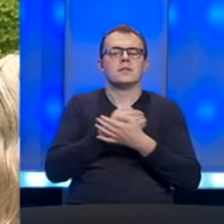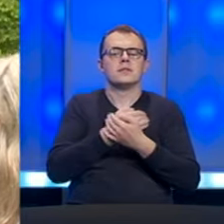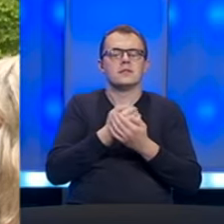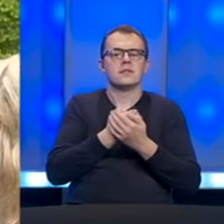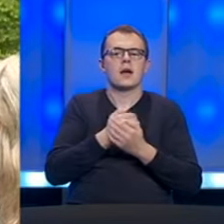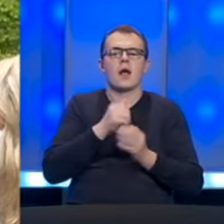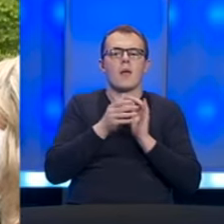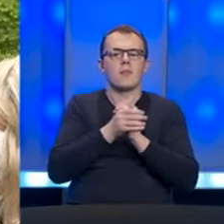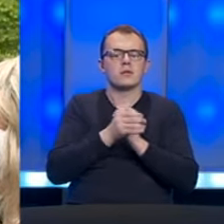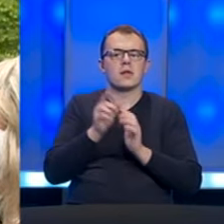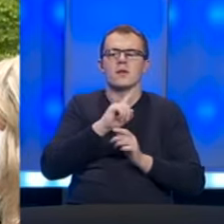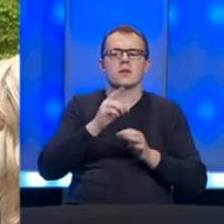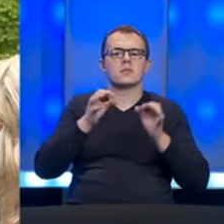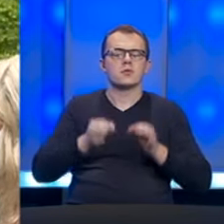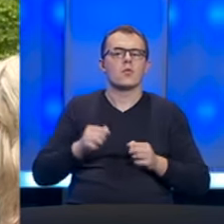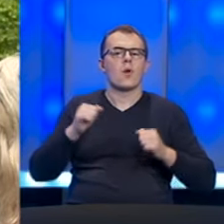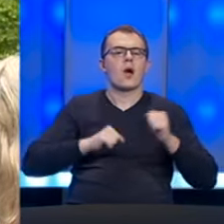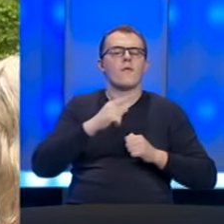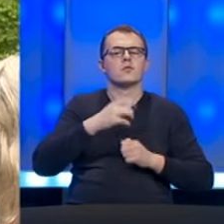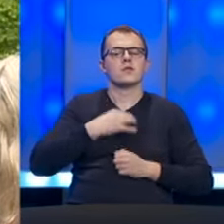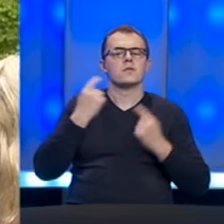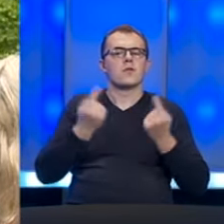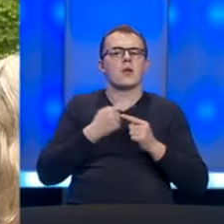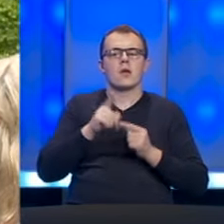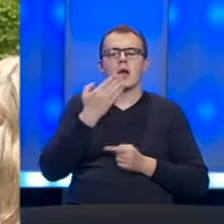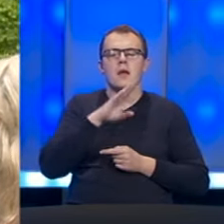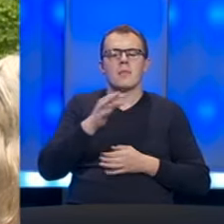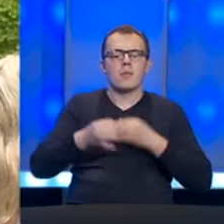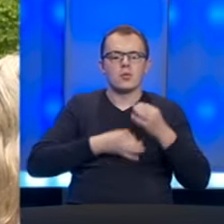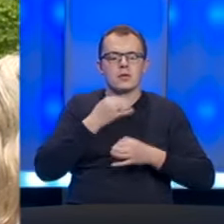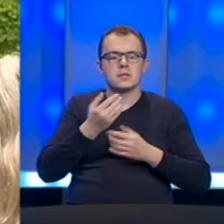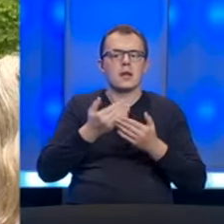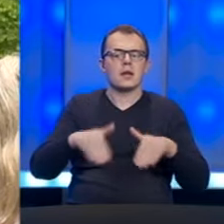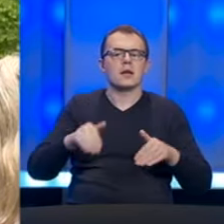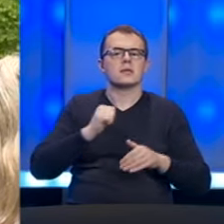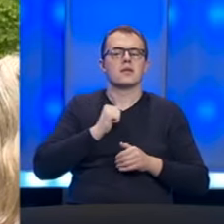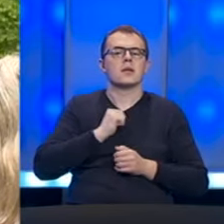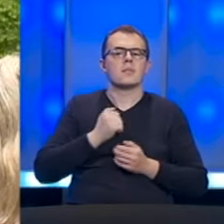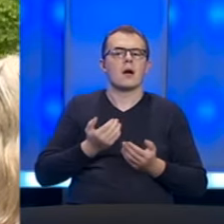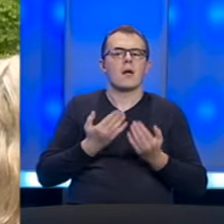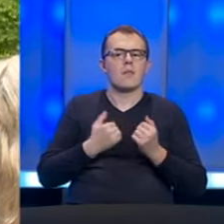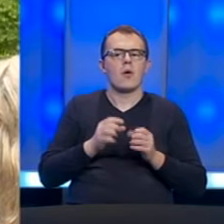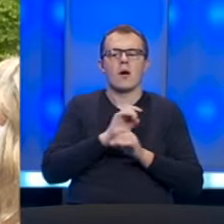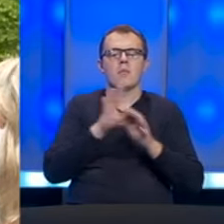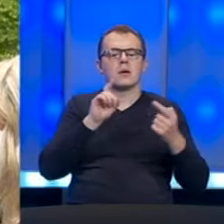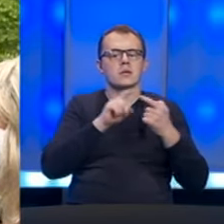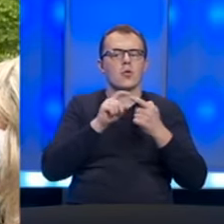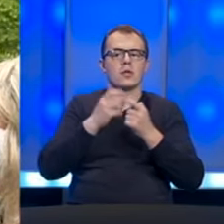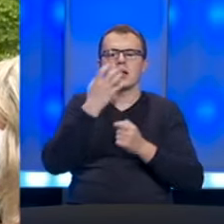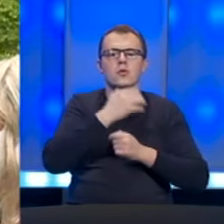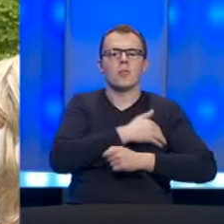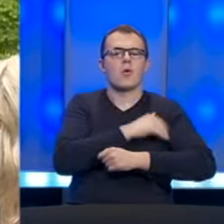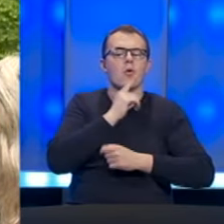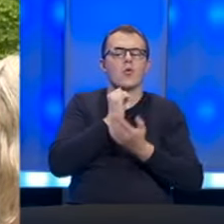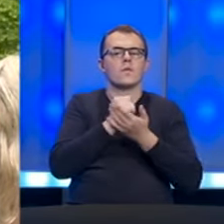a nismo sigurni u kakvom su zdravstvenom stanju, jer nemamo testiranje na granici, imamo na bezkontaktni toplomjer koji utvrđuje